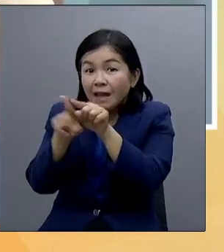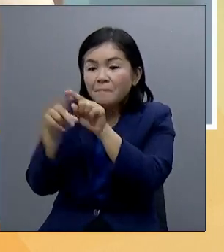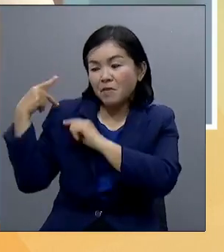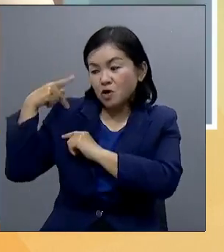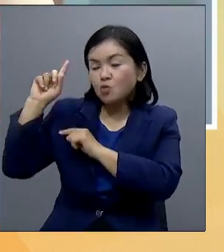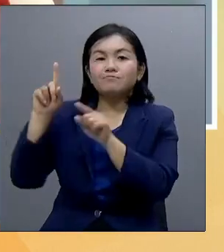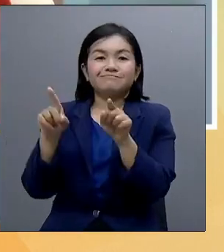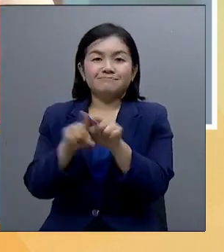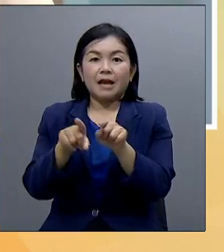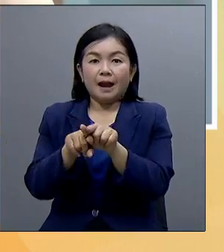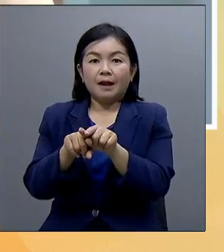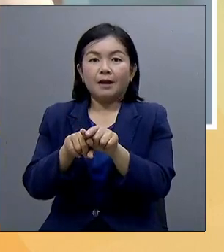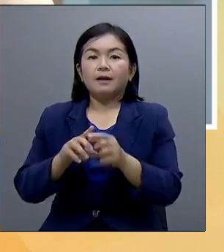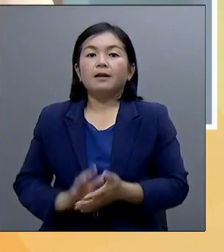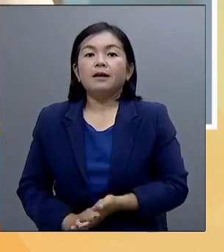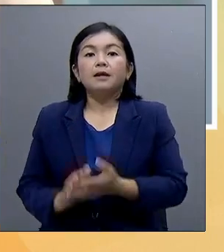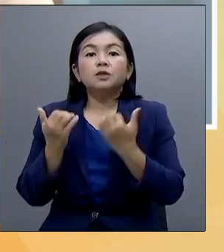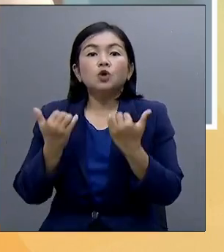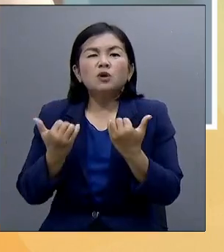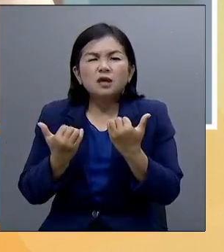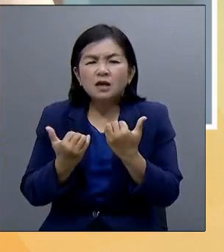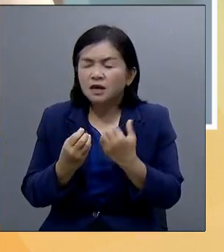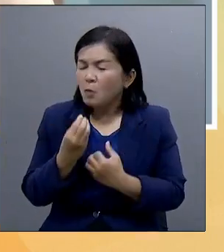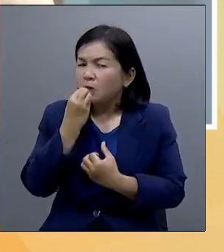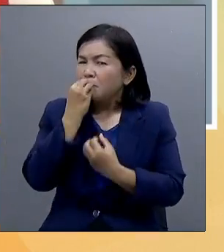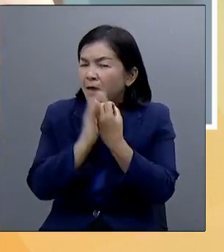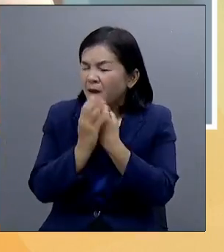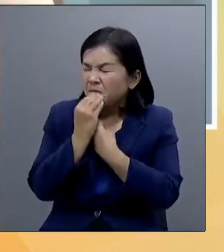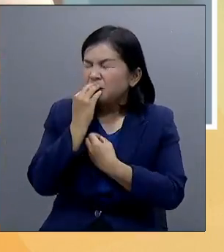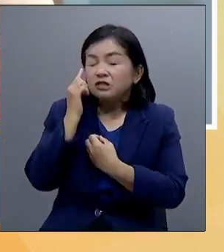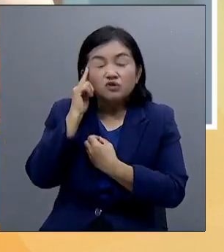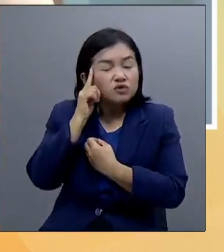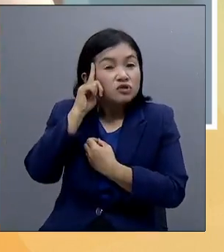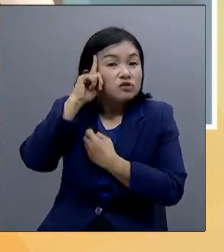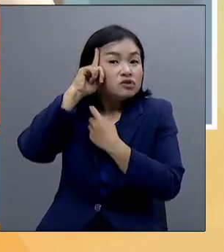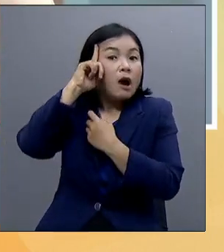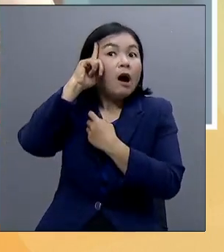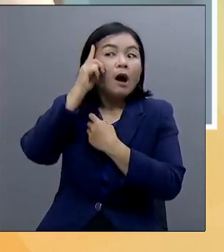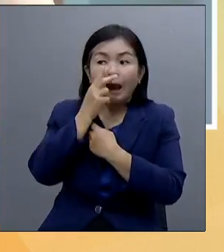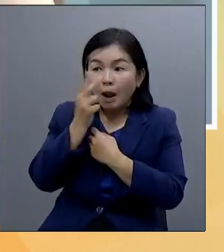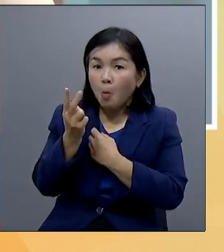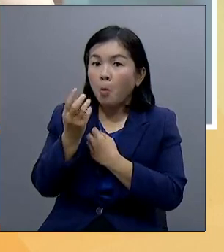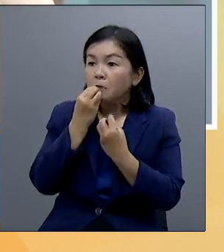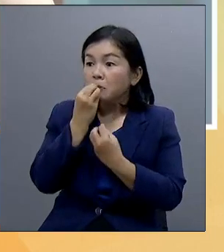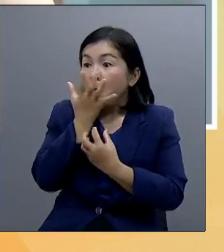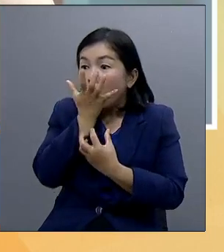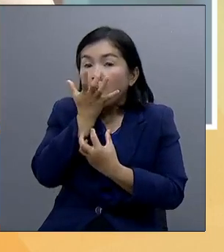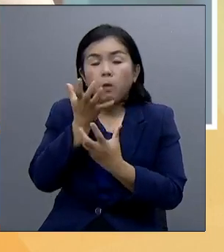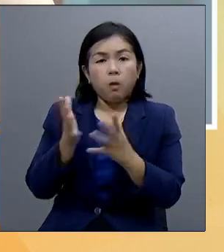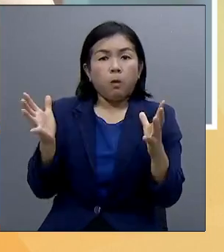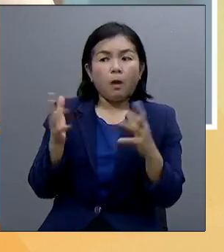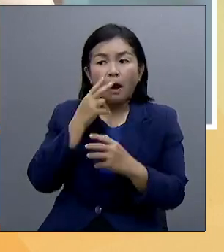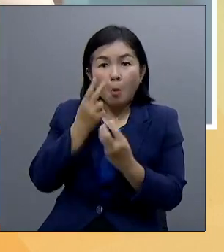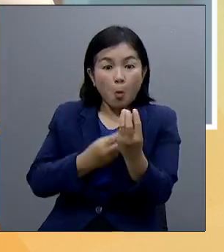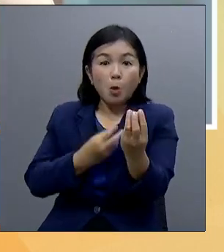ยเช่นเดียวกันนะคะ ทีนี้ ด้วยความที่มันกลิ่นฉุนคือบางคนนะโอ้โหเห็นคนกินน่ากลัวอาจารย์เบียร์คะวาซาบิแบบ ก้อน